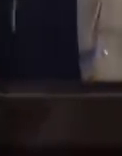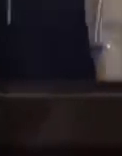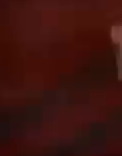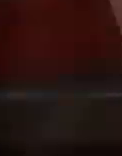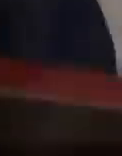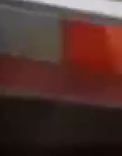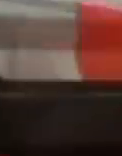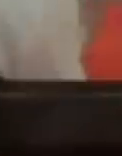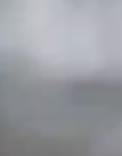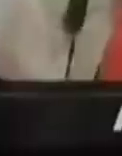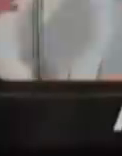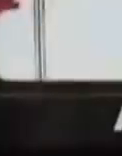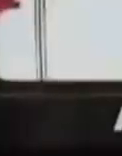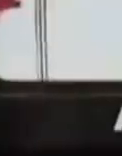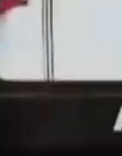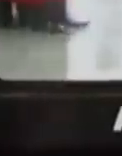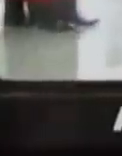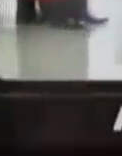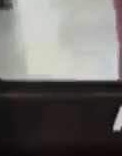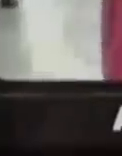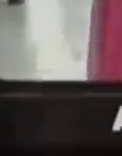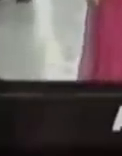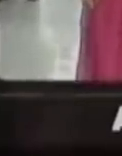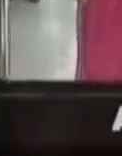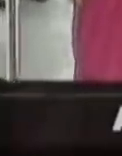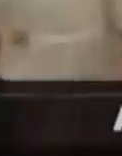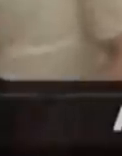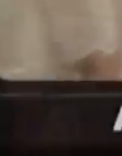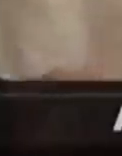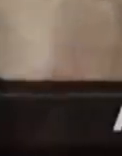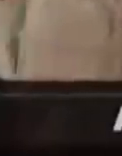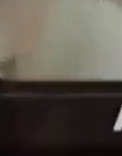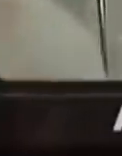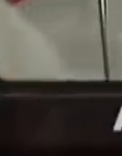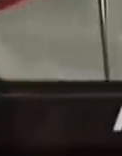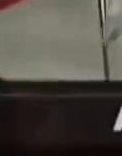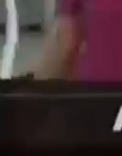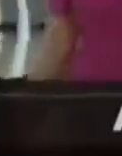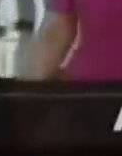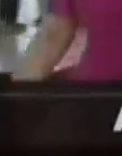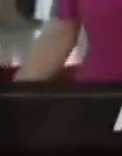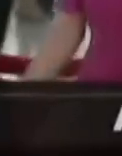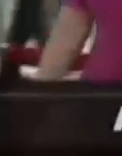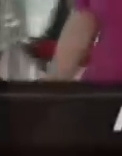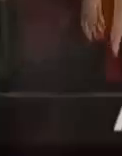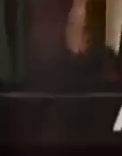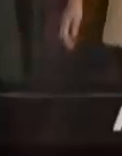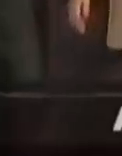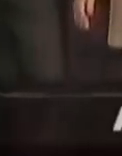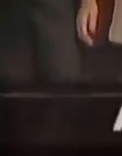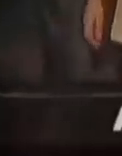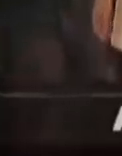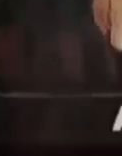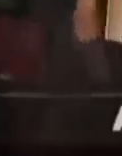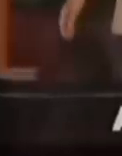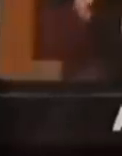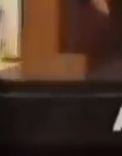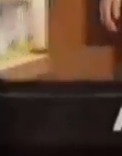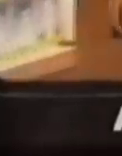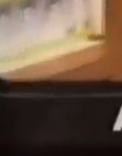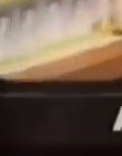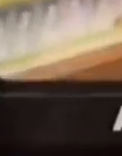ring idol? At mga agaw at tensyon sa pagrampa sa red carpet sa sona ni Pinoy,